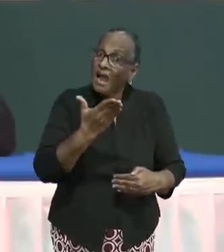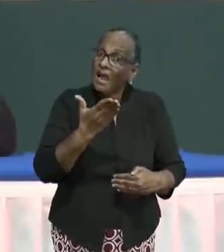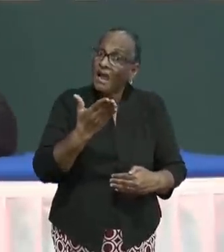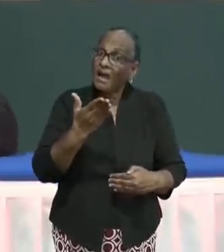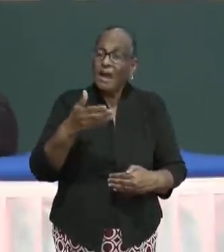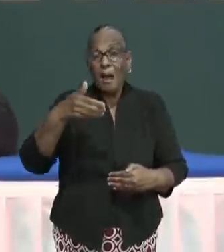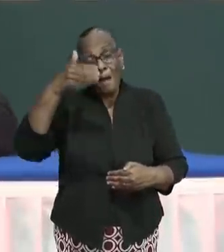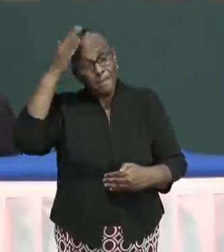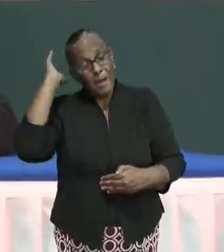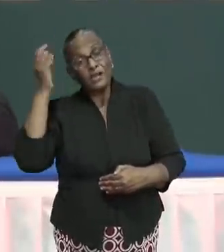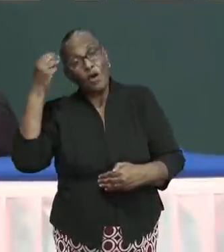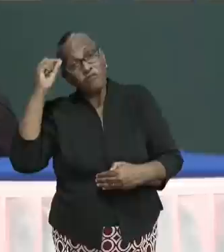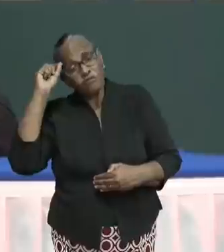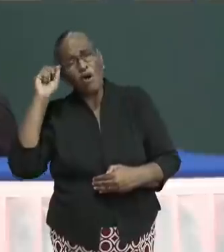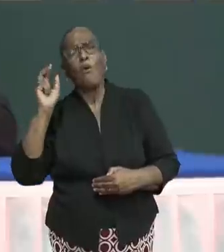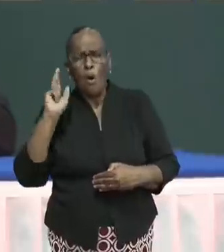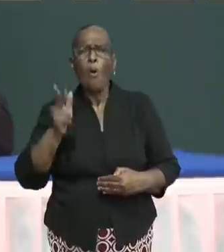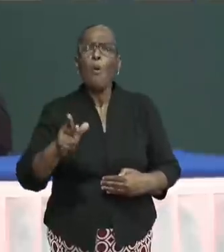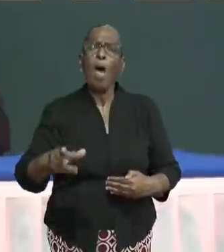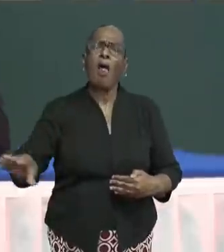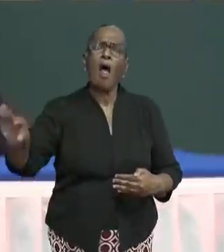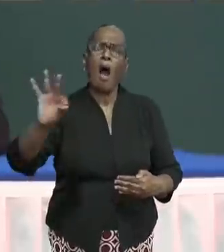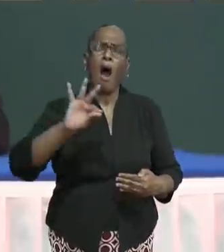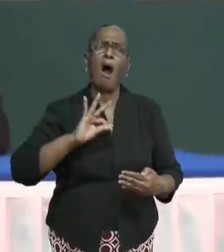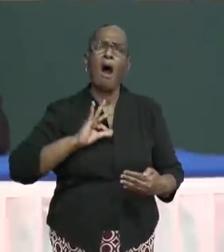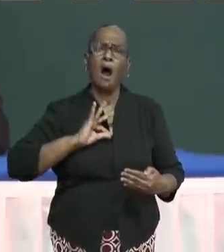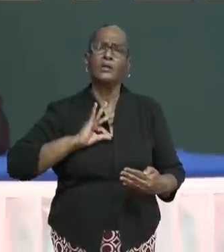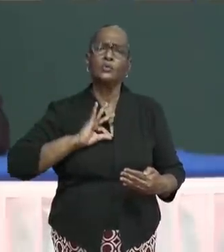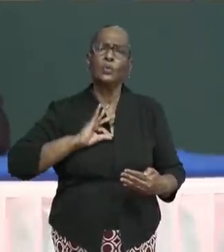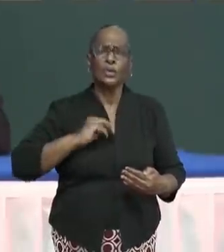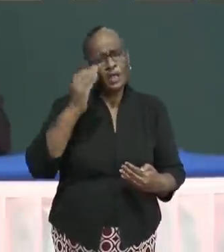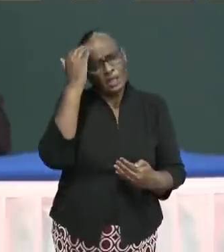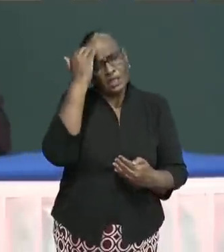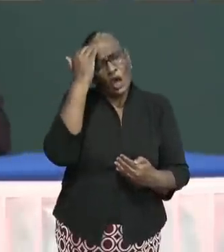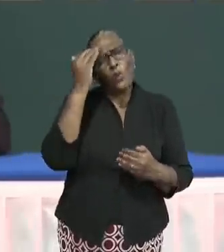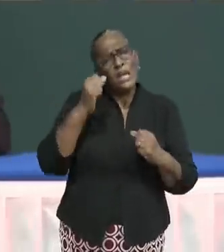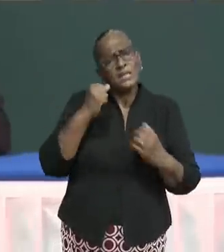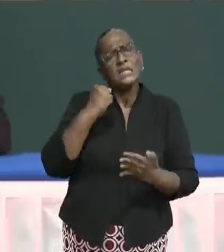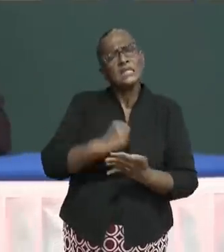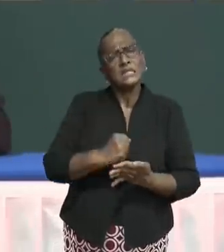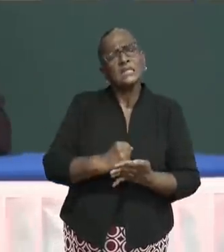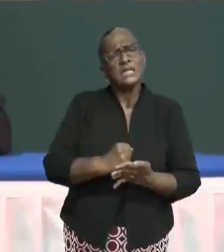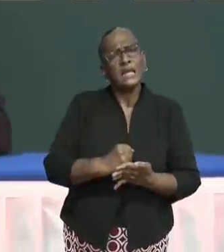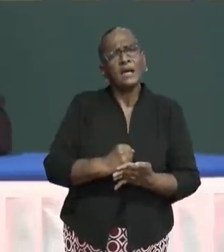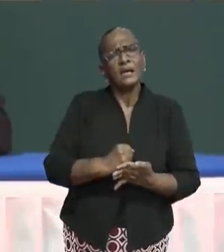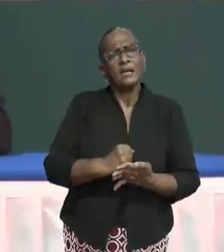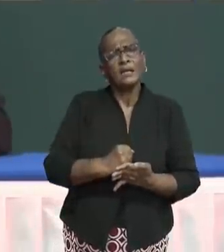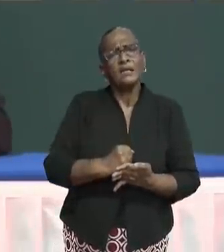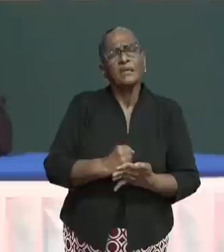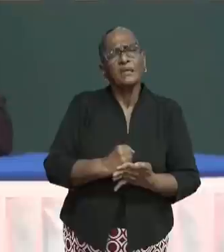wel een antwoord moet krijgen, zodat u ook verzekerd bent dat uw